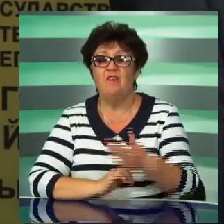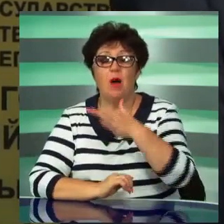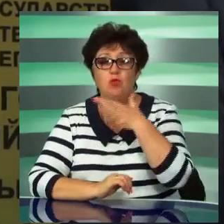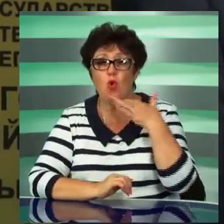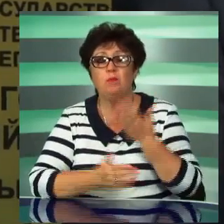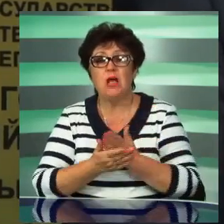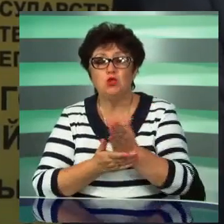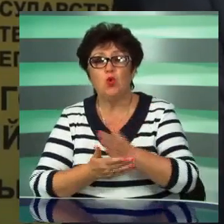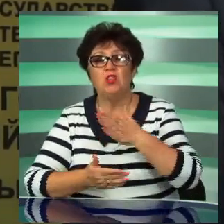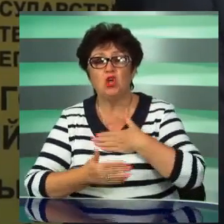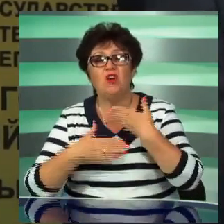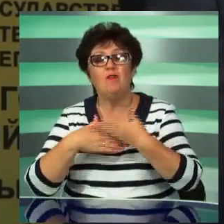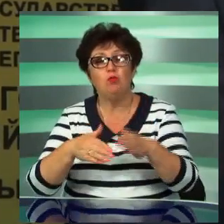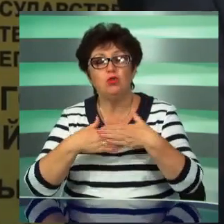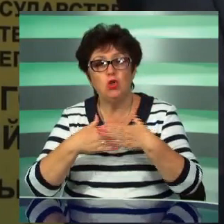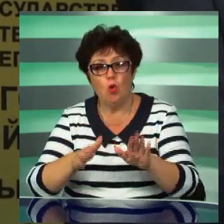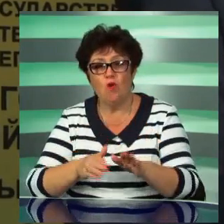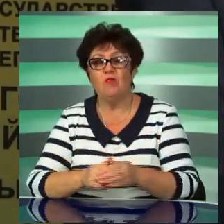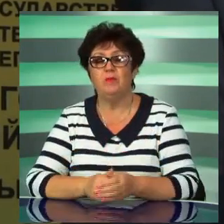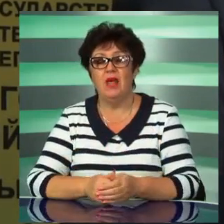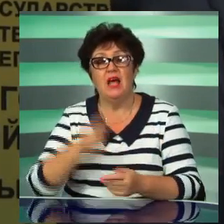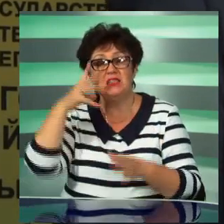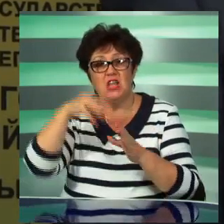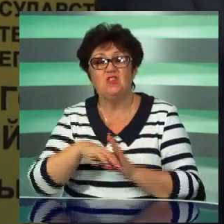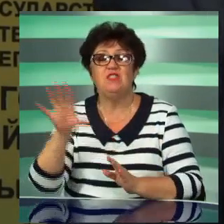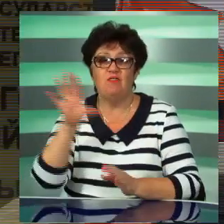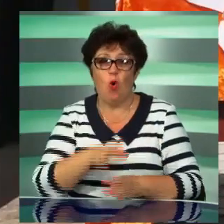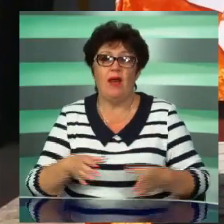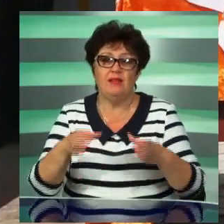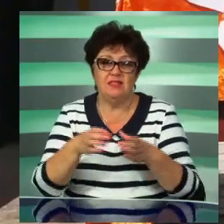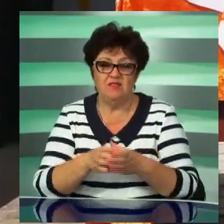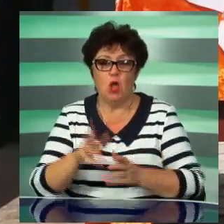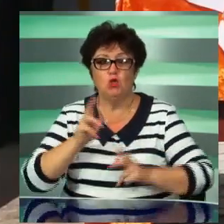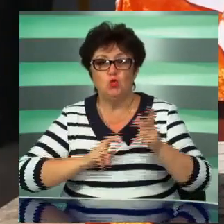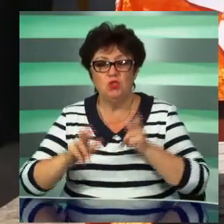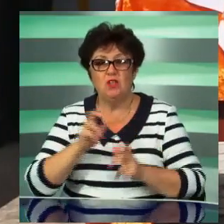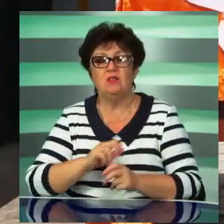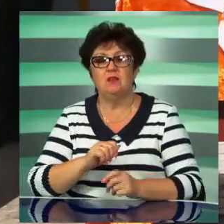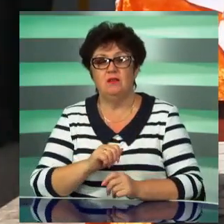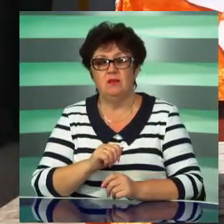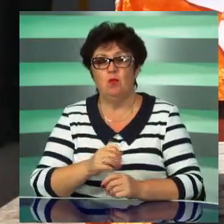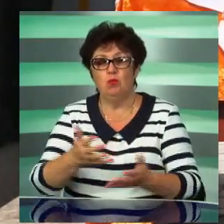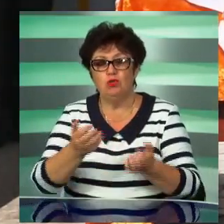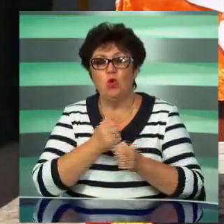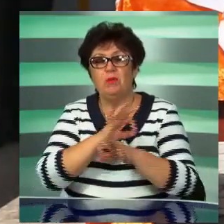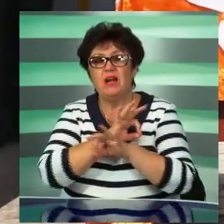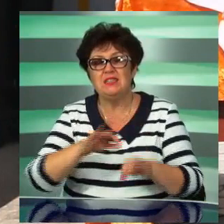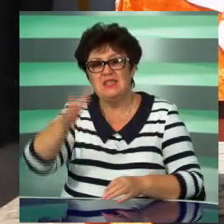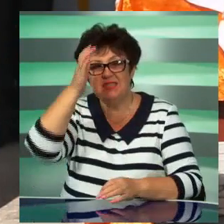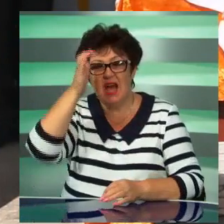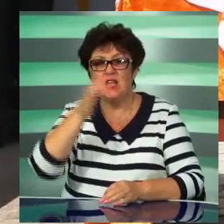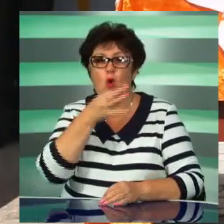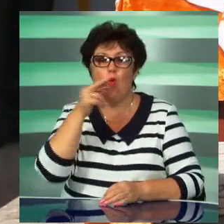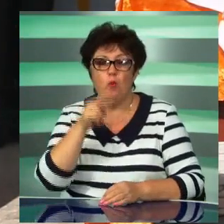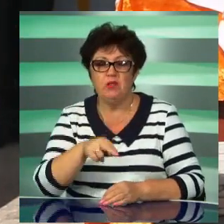это заслуга наших выпускников, а следовательно и всего коллектива. Студенты университета получают прекрасные знания и